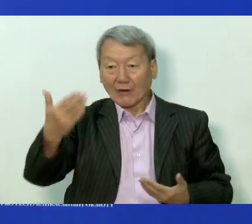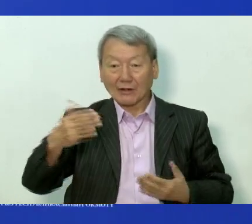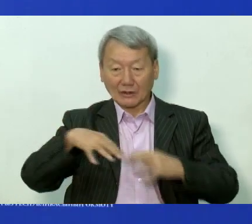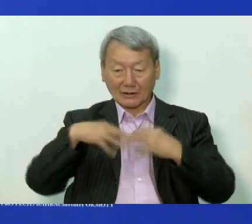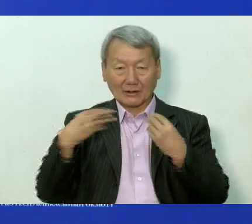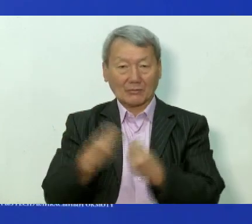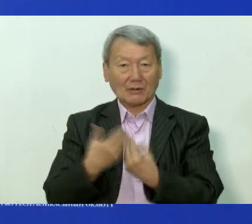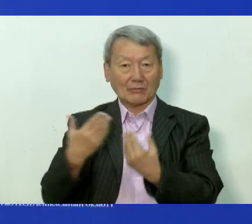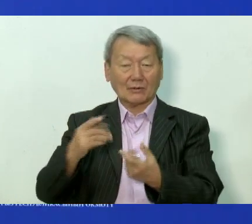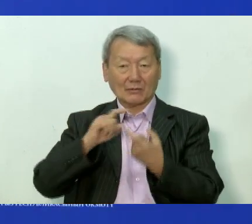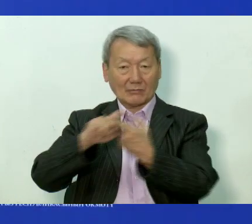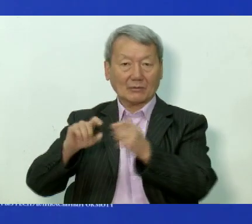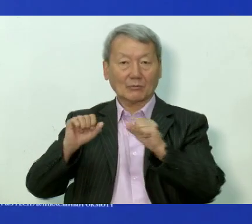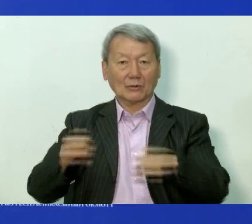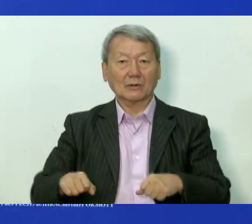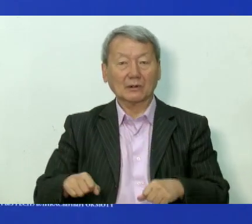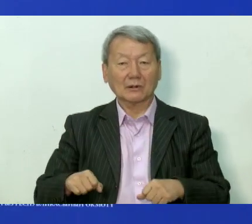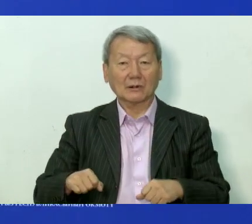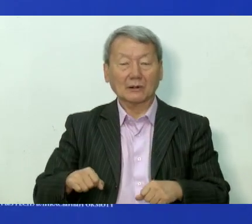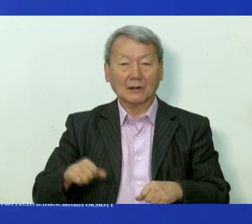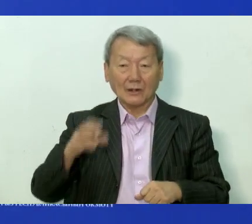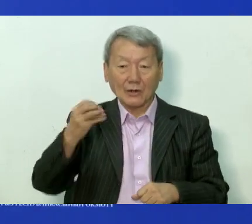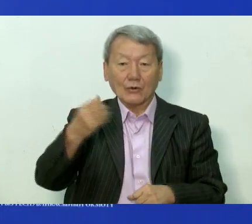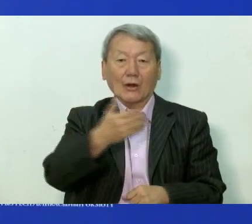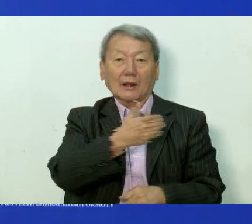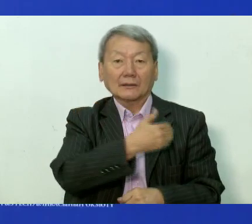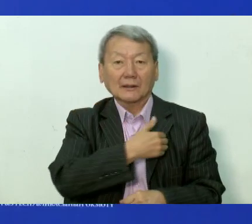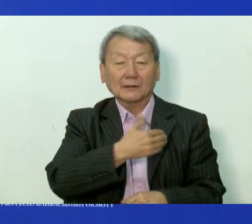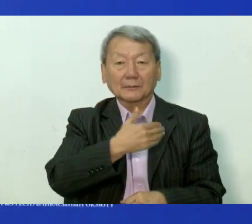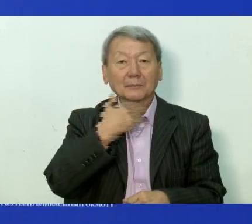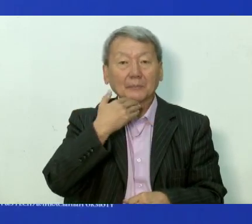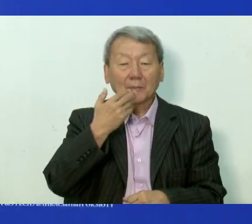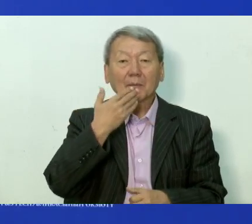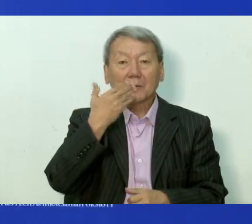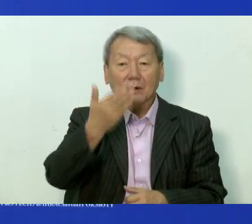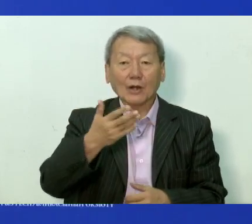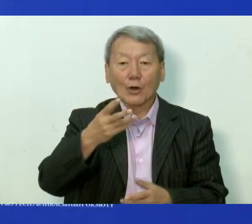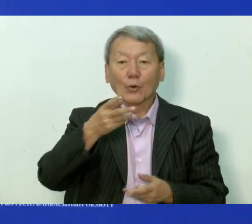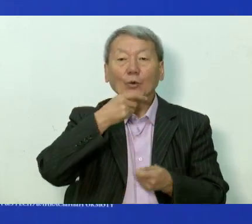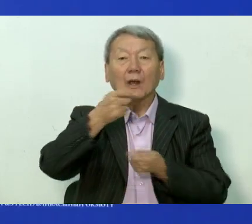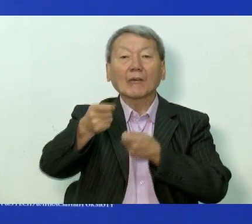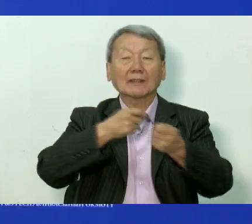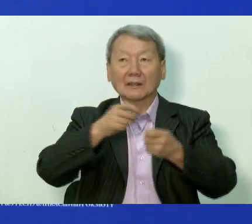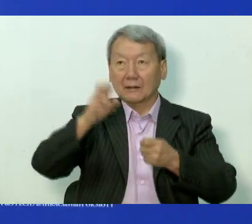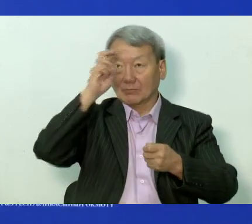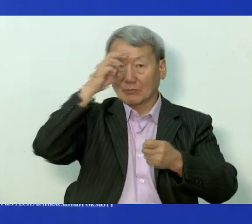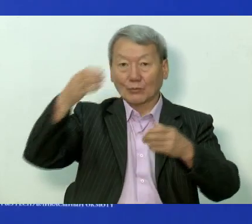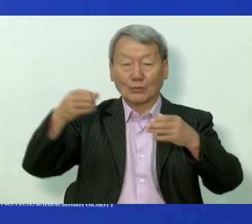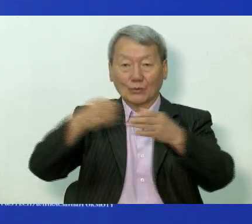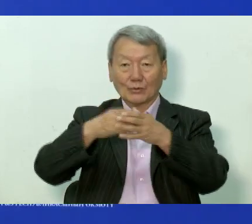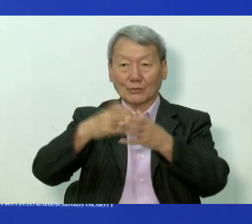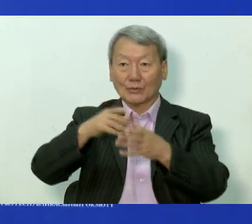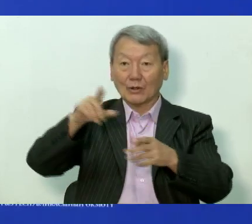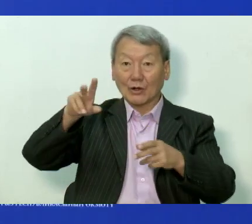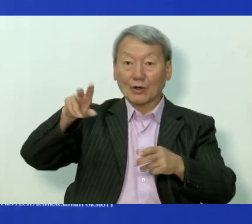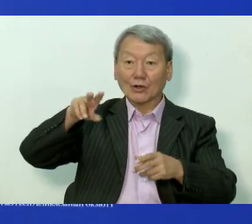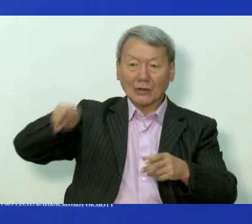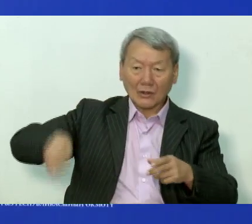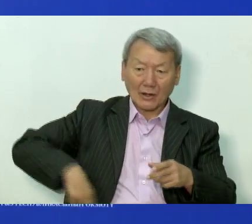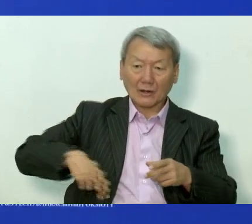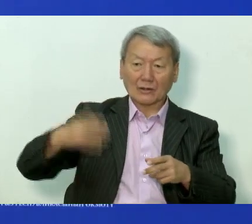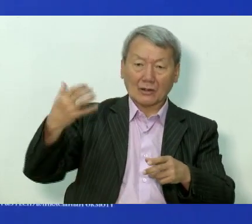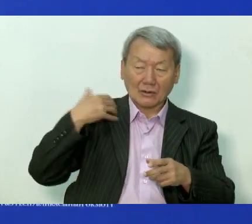членов семьи. Также я хотела бы обратиться к руководителям организации. И на вас возлагается